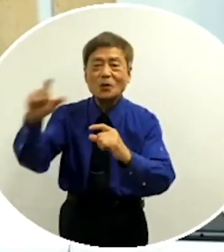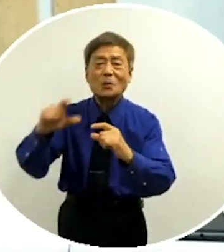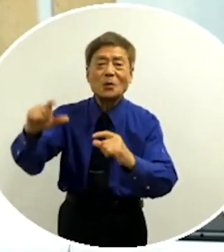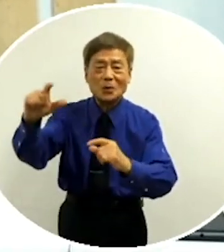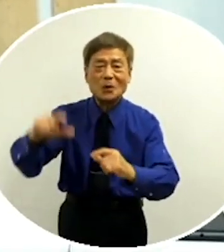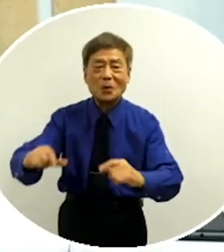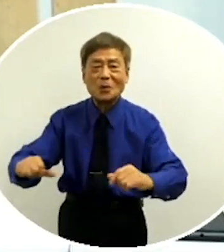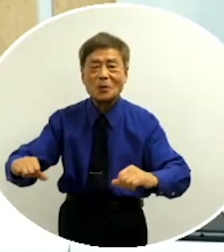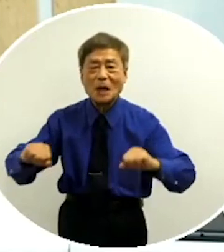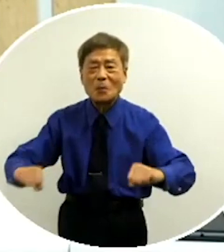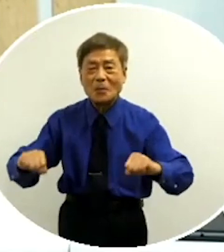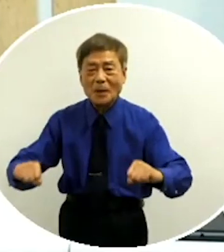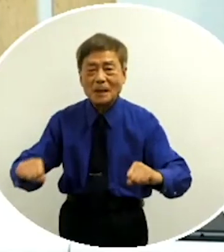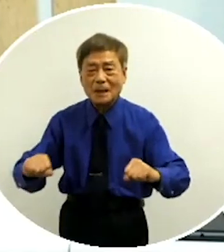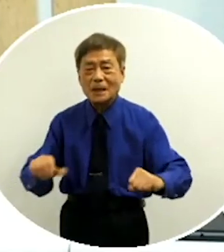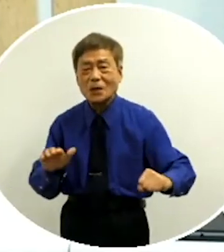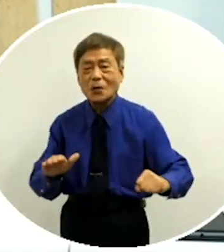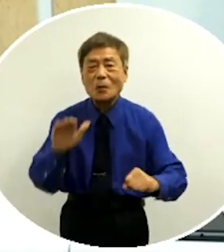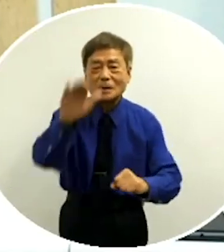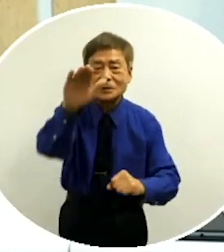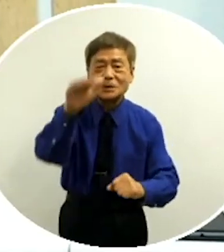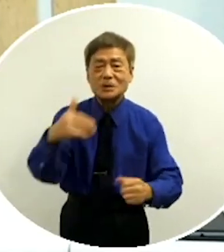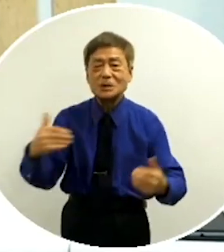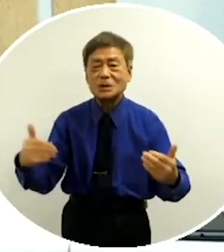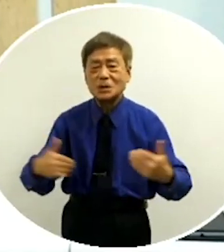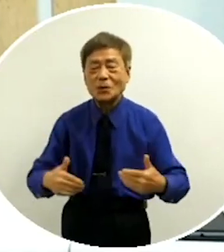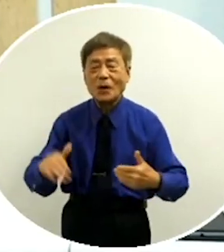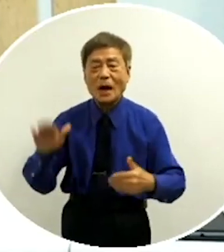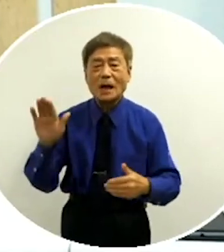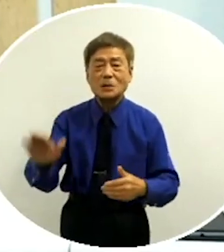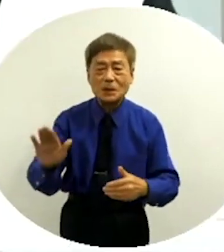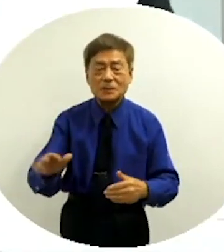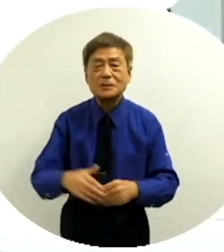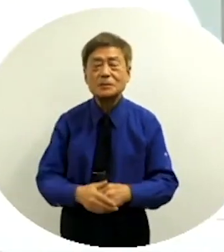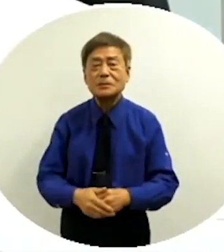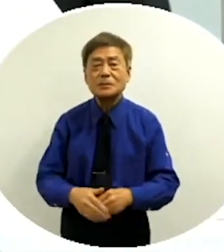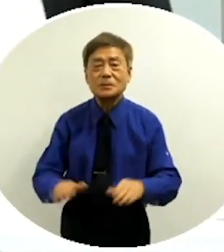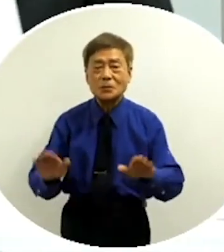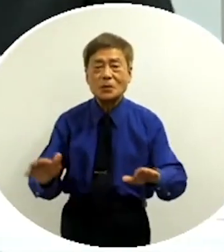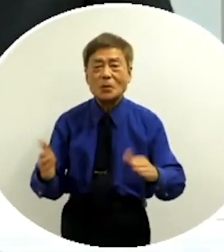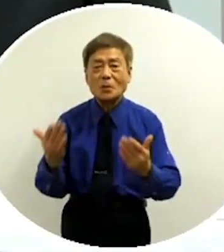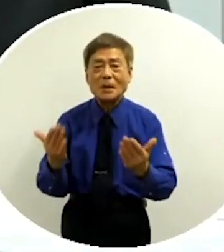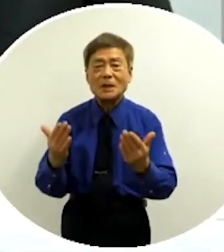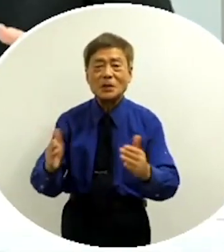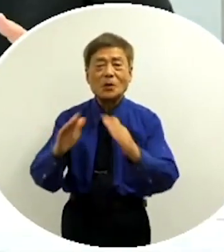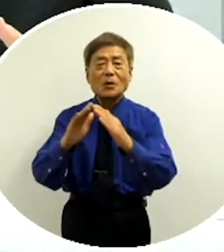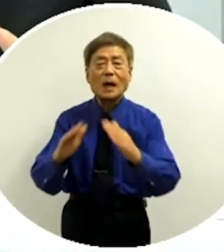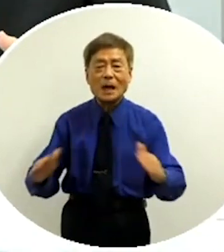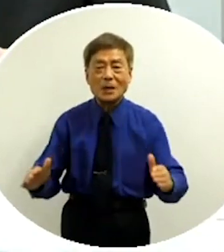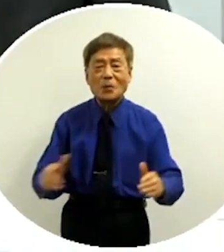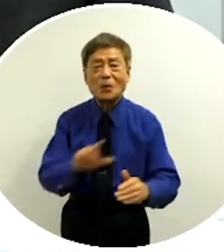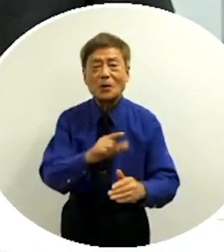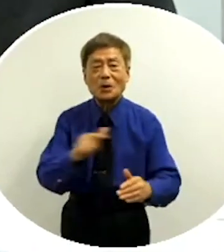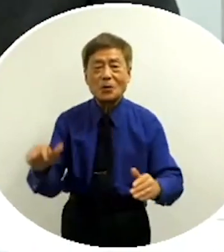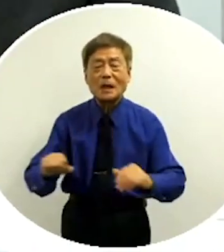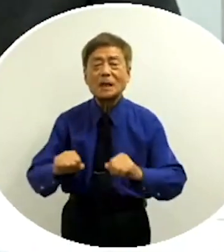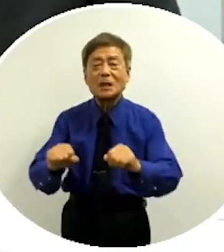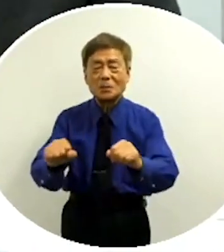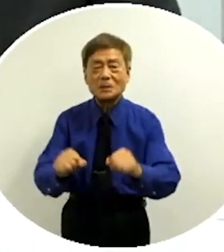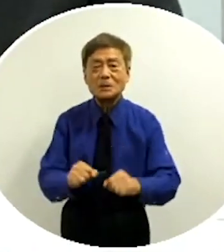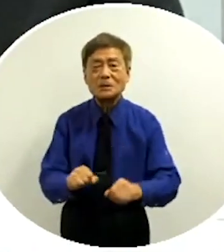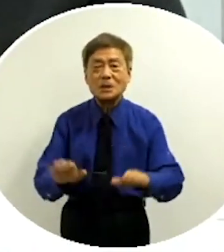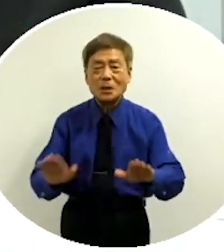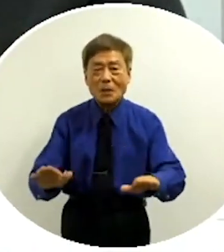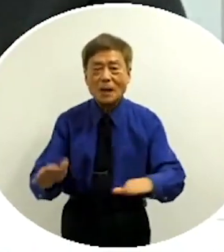ていきたいと考えています政策に関する勉強会をいろいろやらせていただいたり非常に